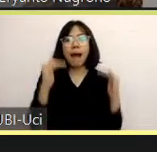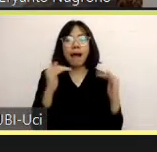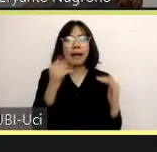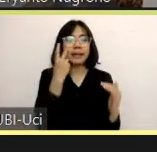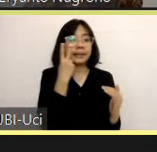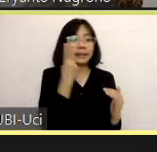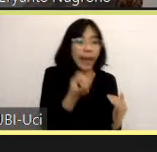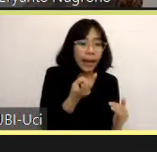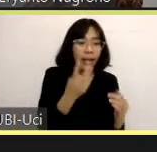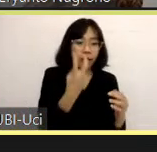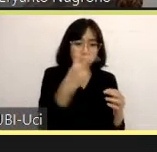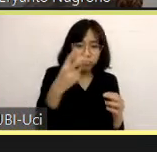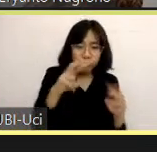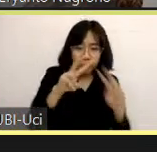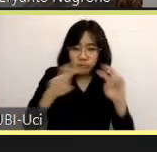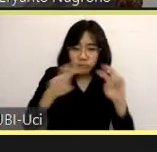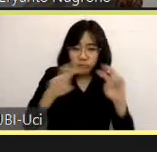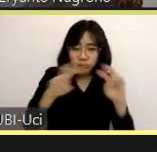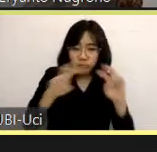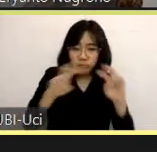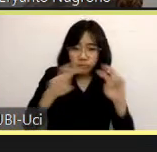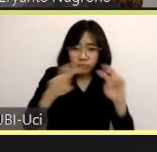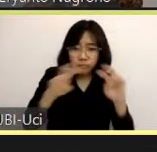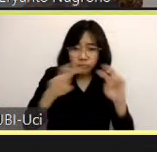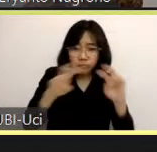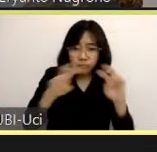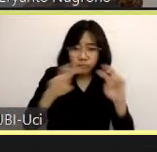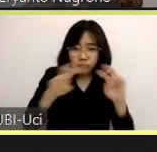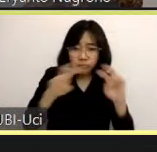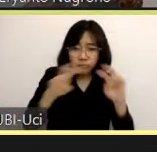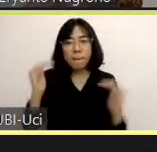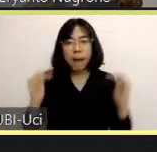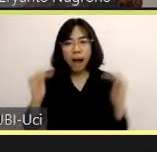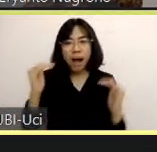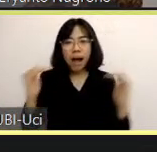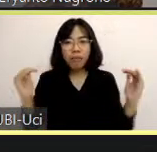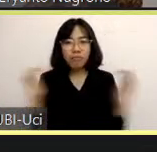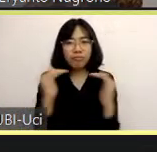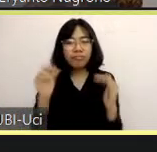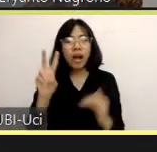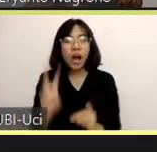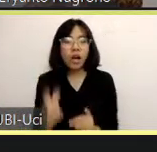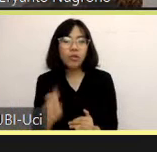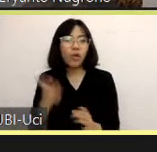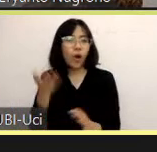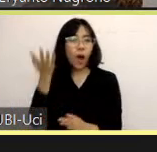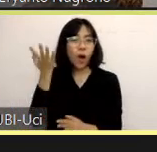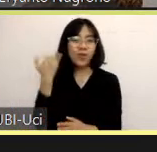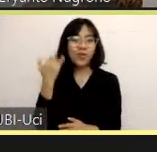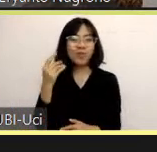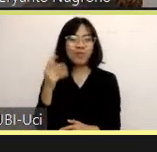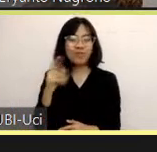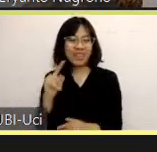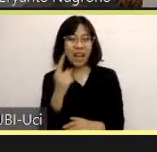Dan nampaknya selama beberapa tahun terakhir, terutama pada masa kepresidenan Pak